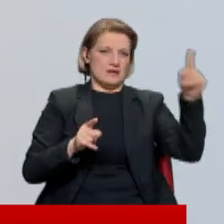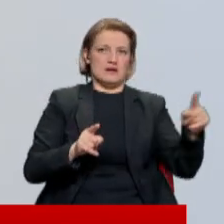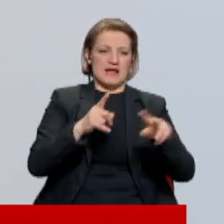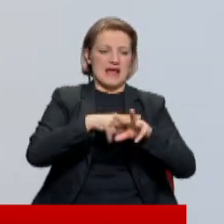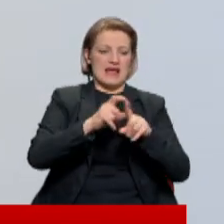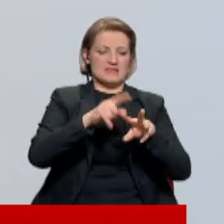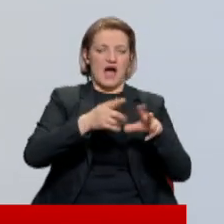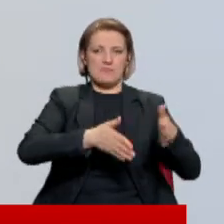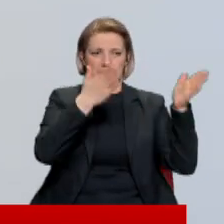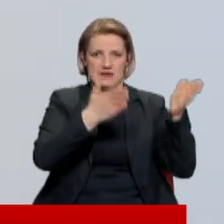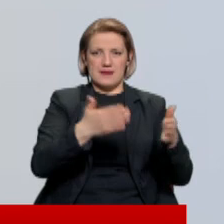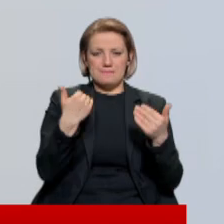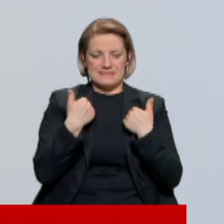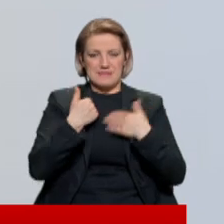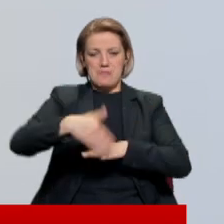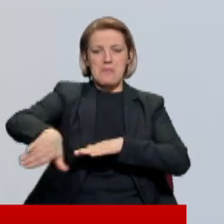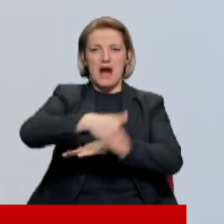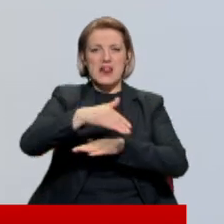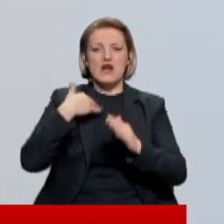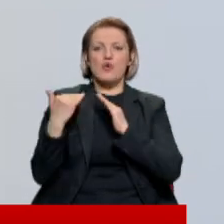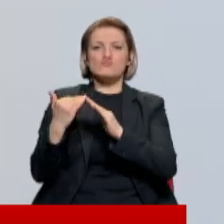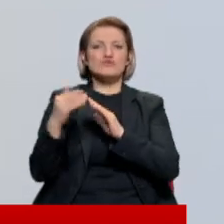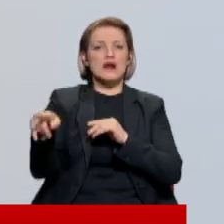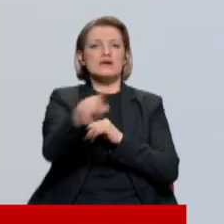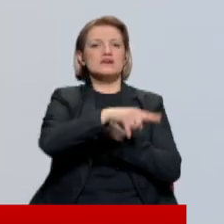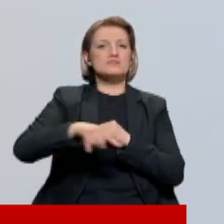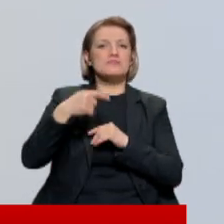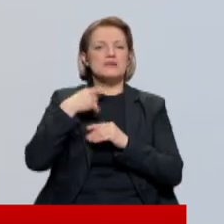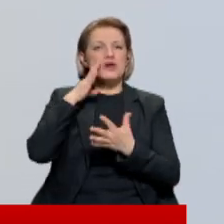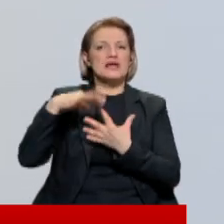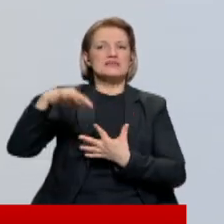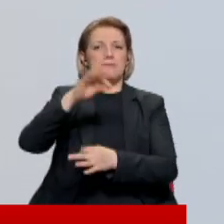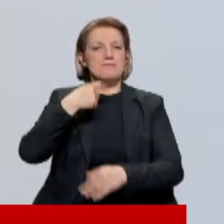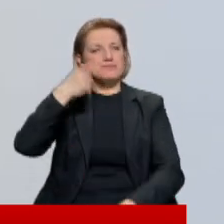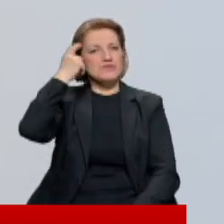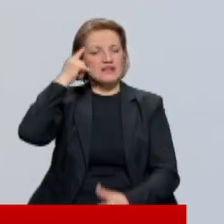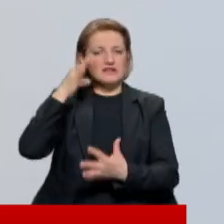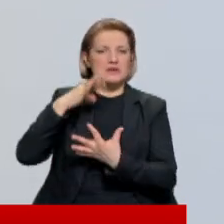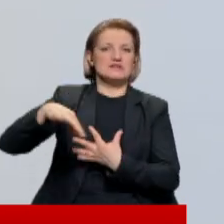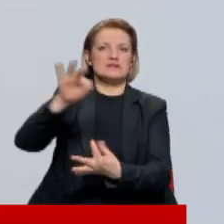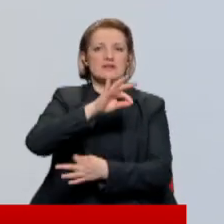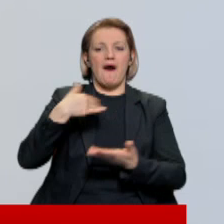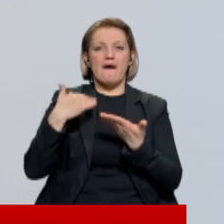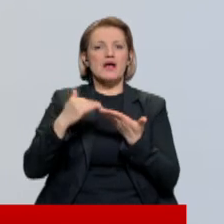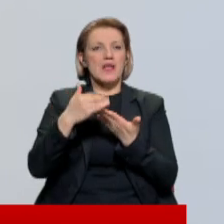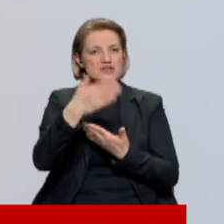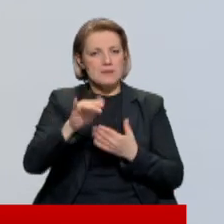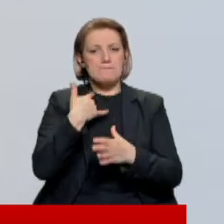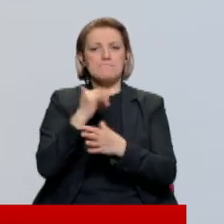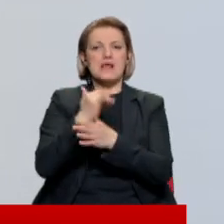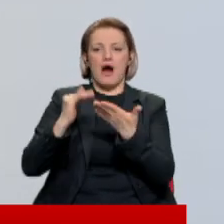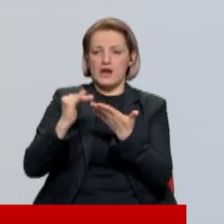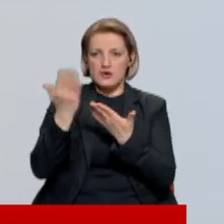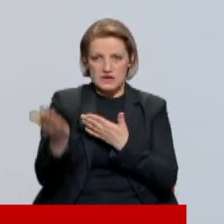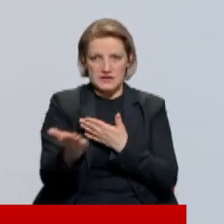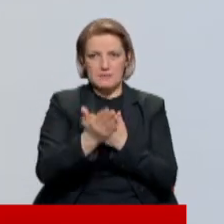var. Ve bizim mahallemiz, yani komşularım, orada oturan insanlar da benim tanıdığım insanlar. Arkadaşlarım,